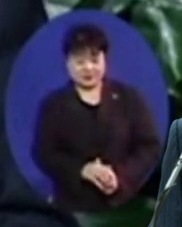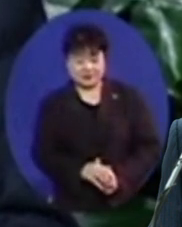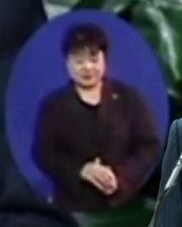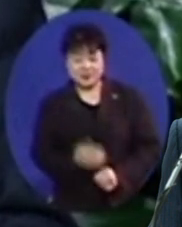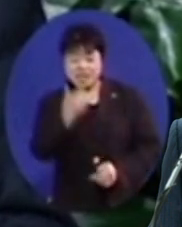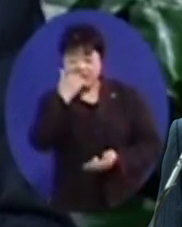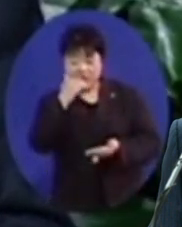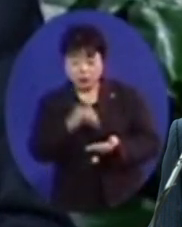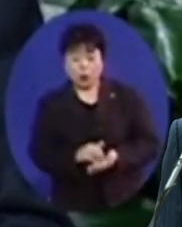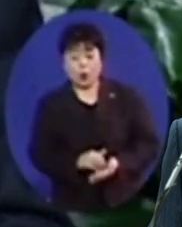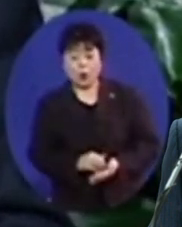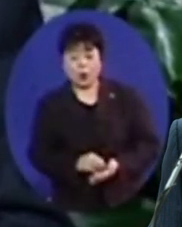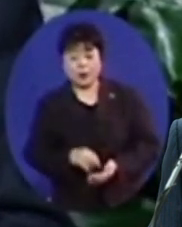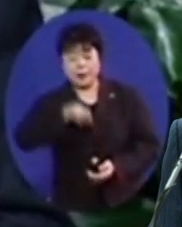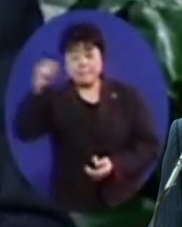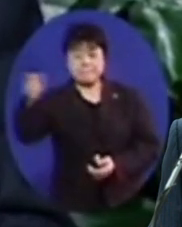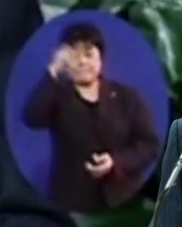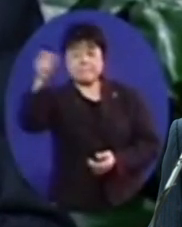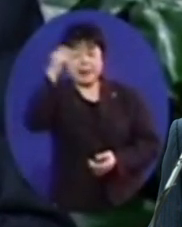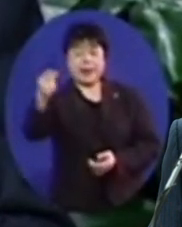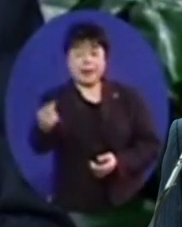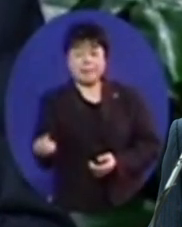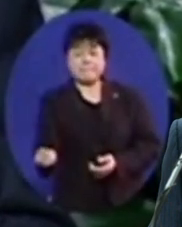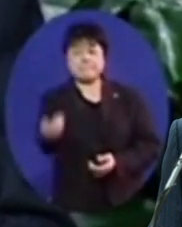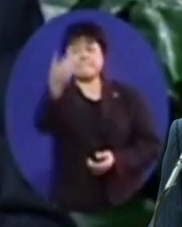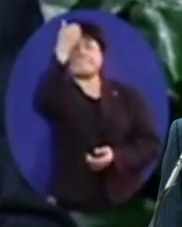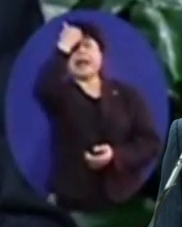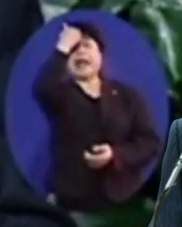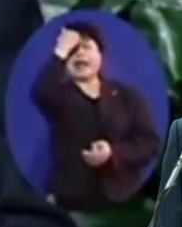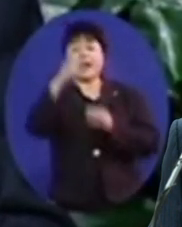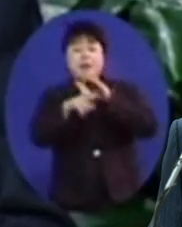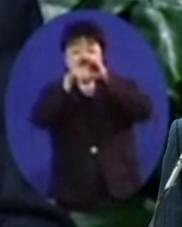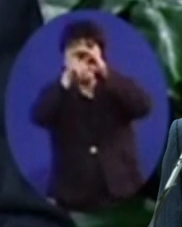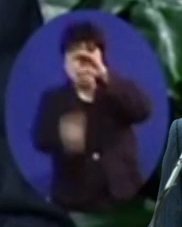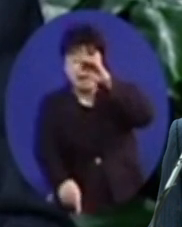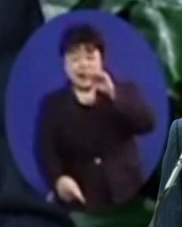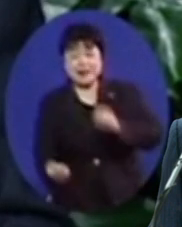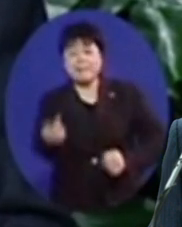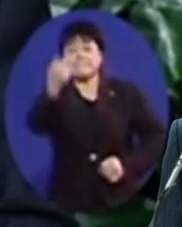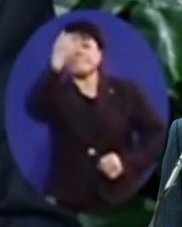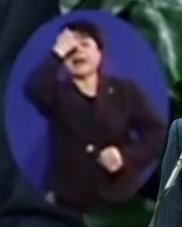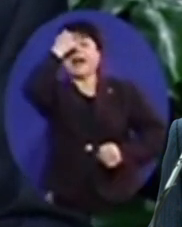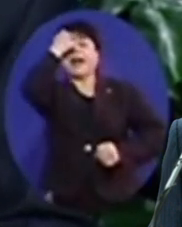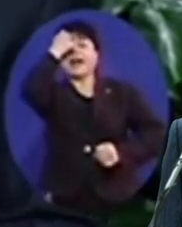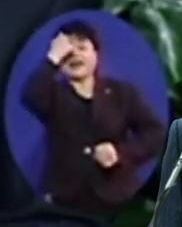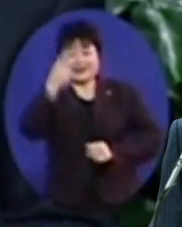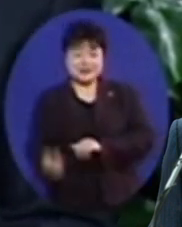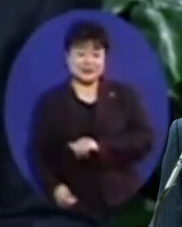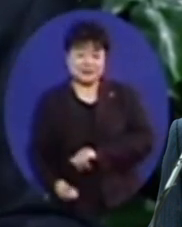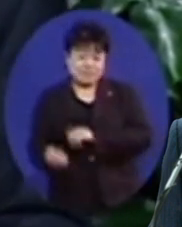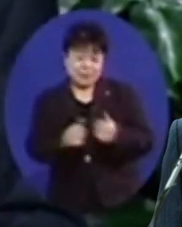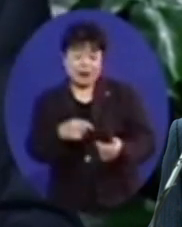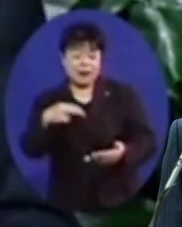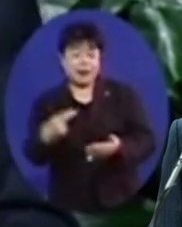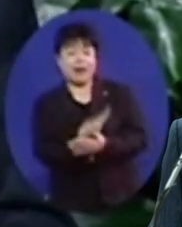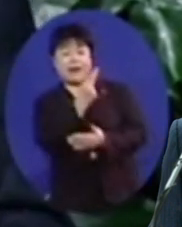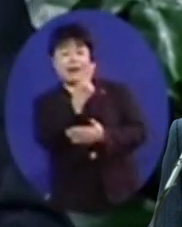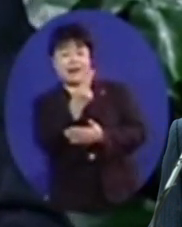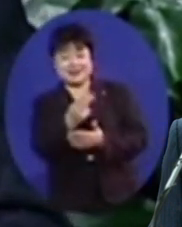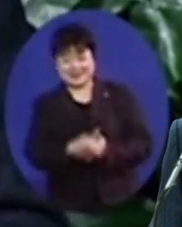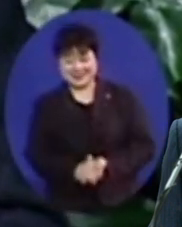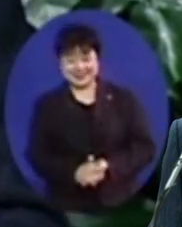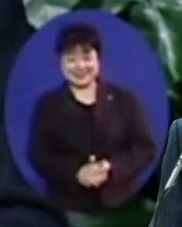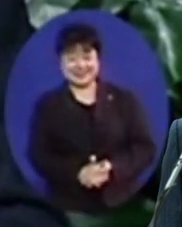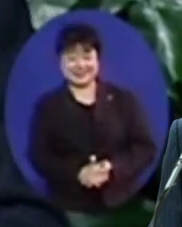요사의 현대 말하는 미사일을 주신 것입니다. 유도 미사일을 주신 것